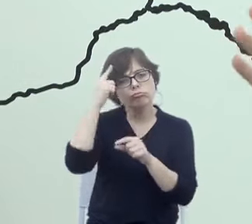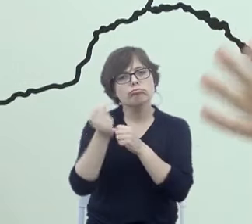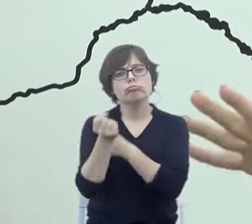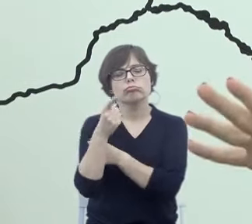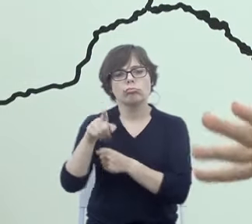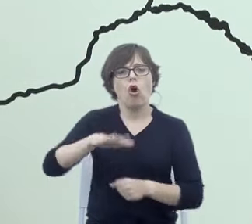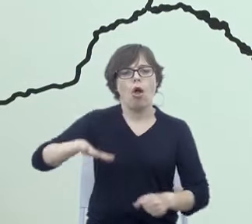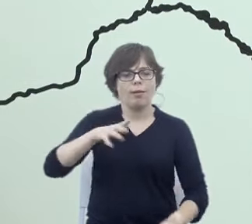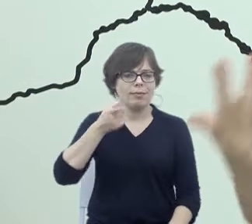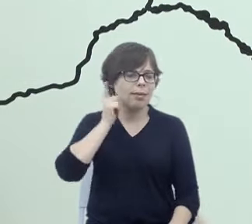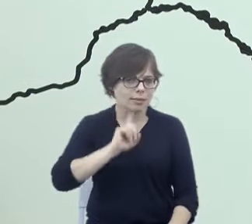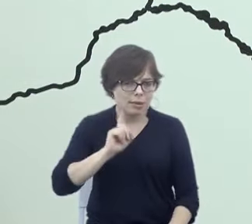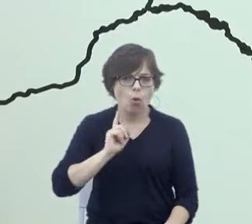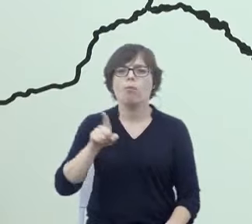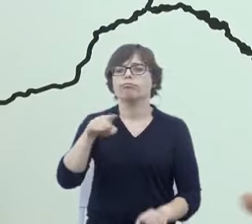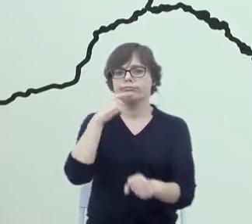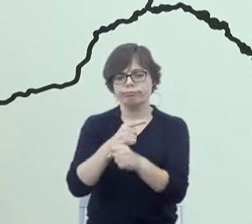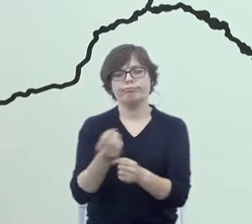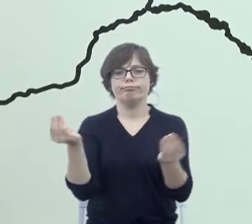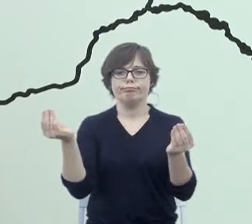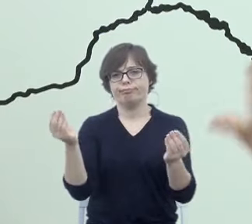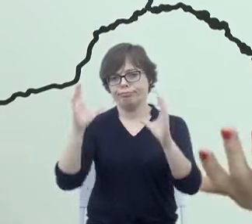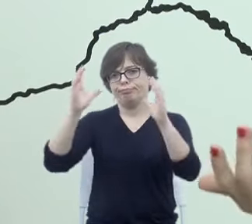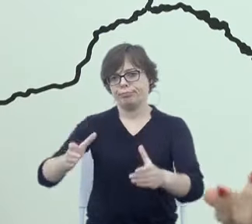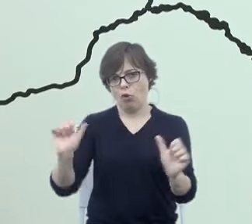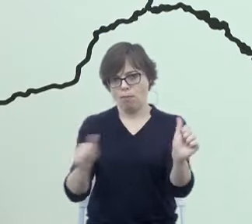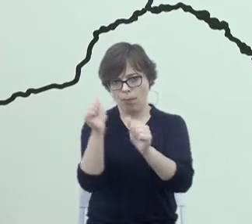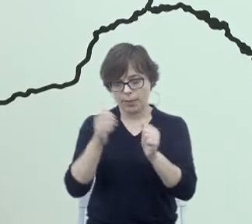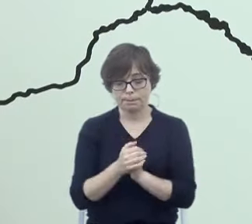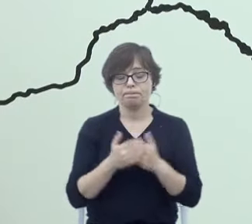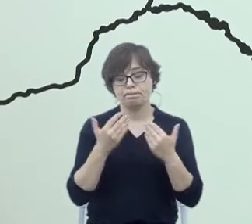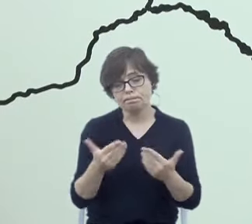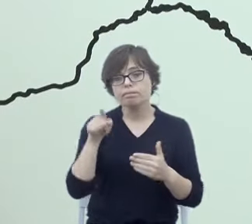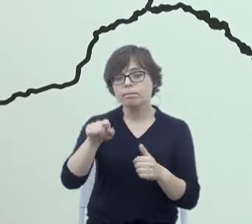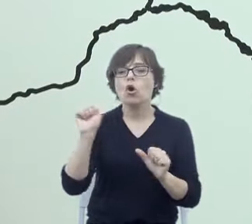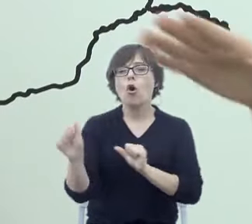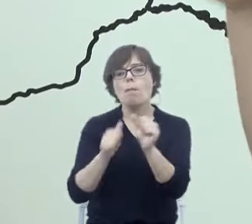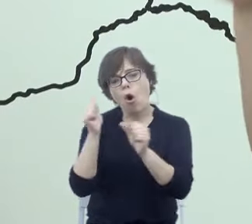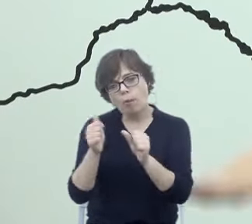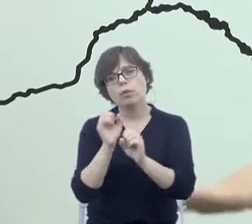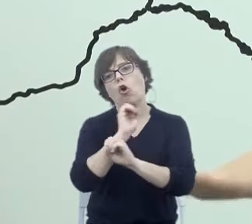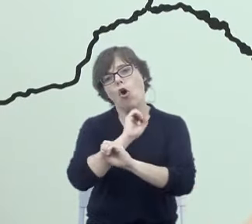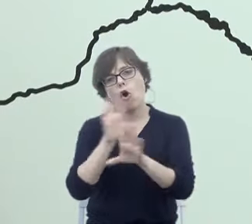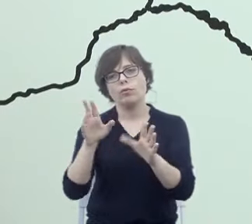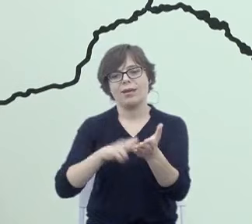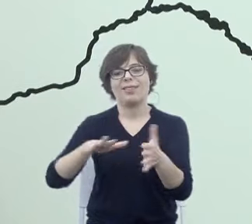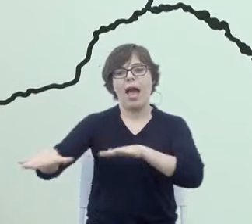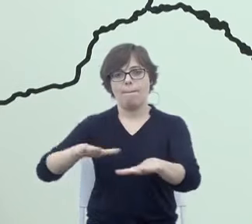lokalnego liceum jest postawiony pomnik. Ten pomnik oczywiście, to był pomnik, który został ustanowiony na